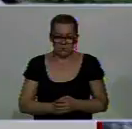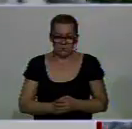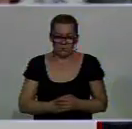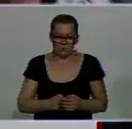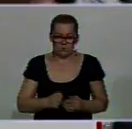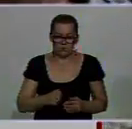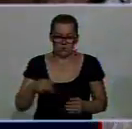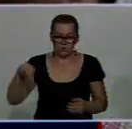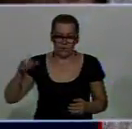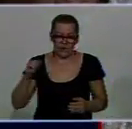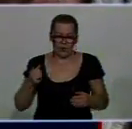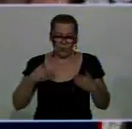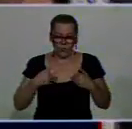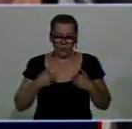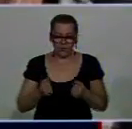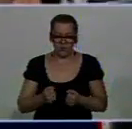mea e lângă,